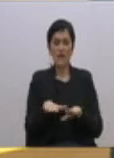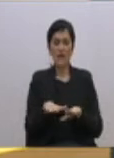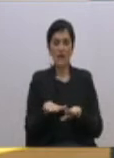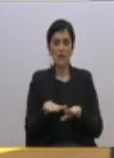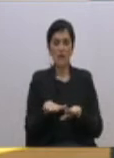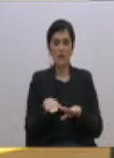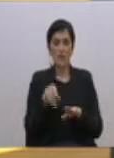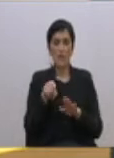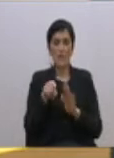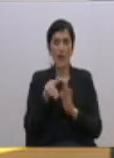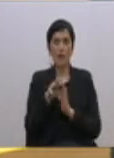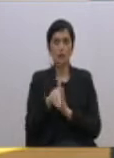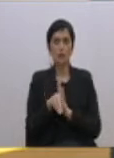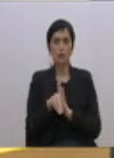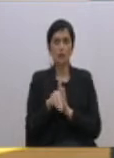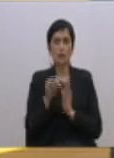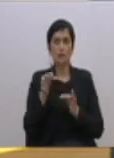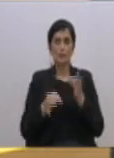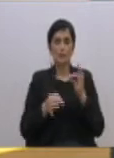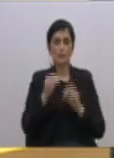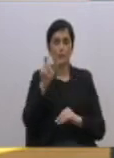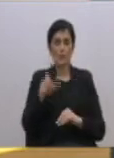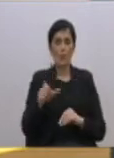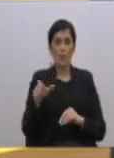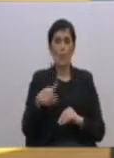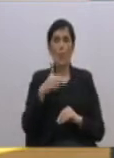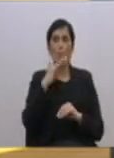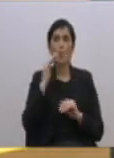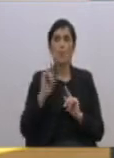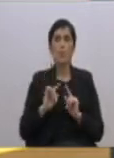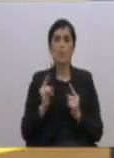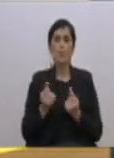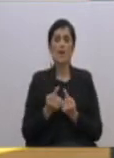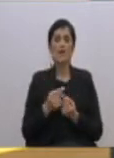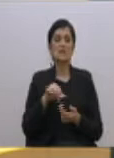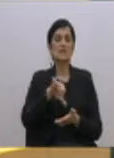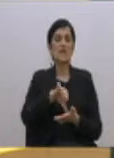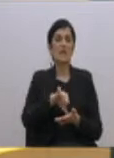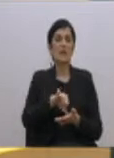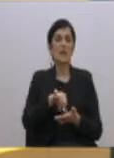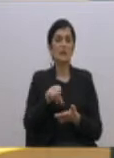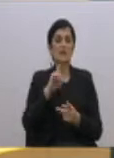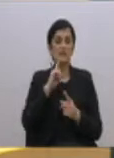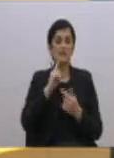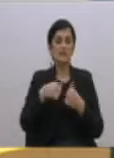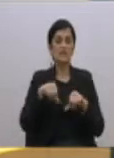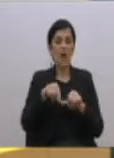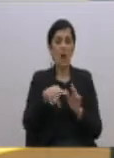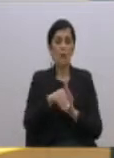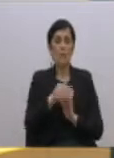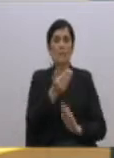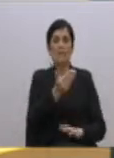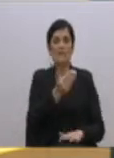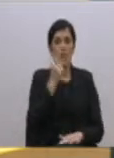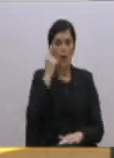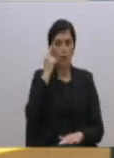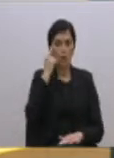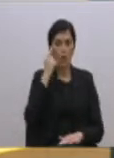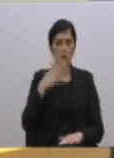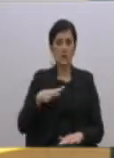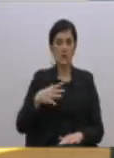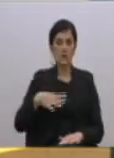მათ შორის იმ მოსამართლეების რომლებიც უმრავლესობას წარმოადგენენ ამ საბჭოში. თქვენ გონიათ საქართველოს